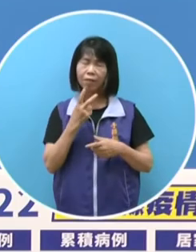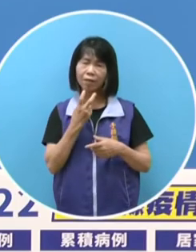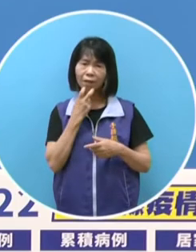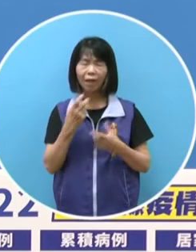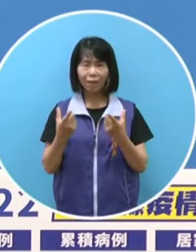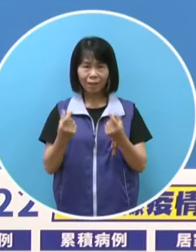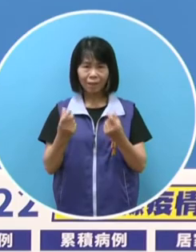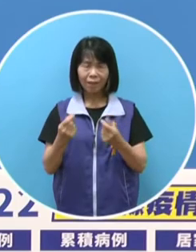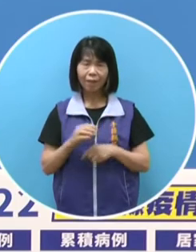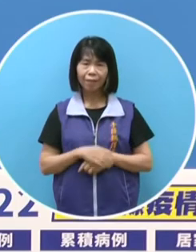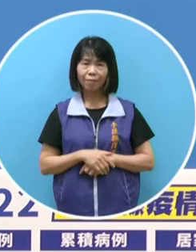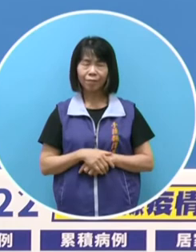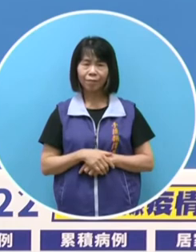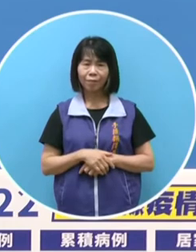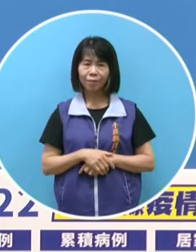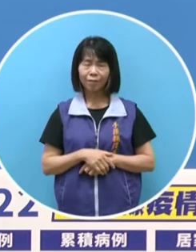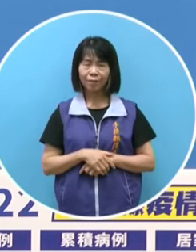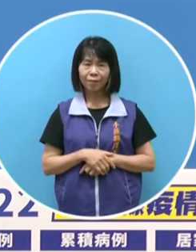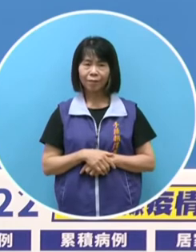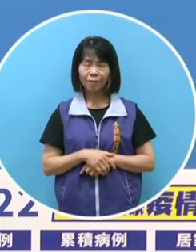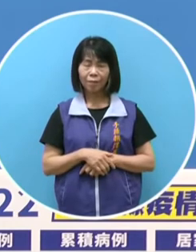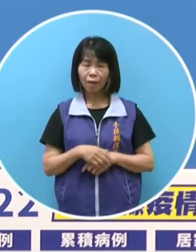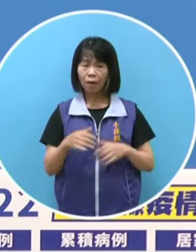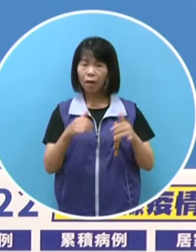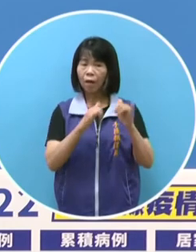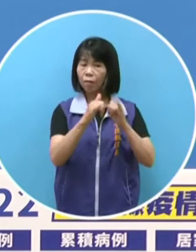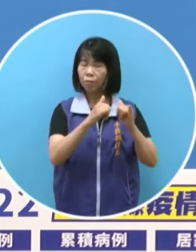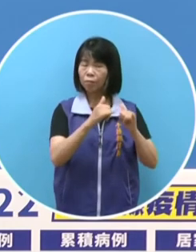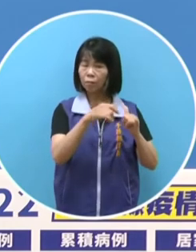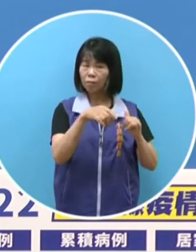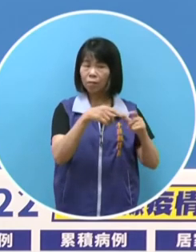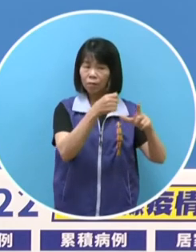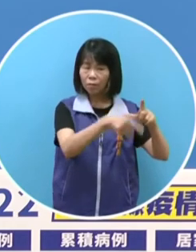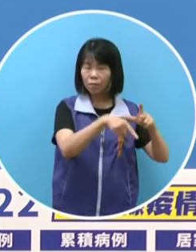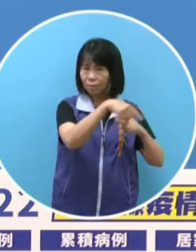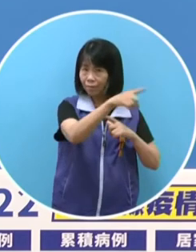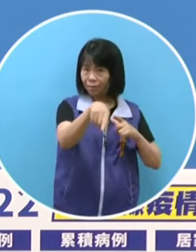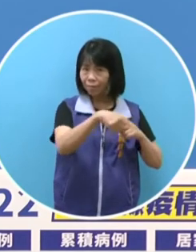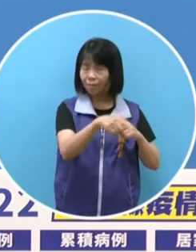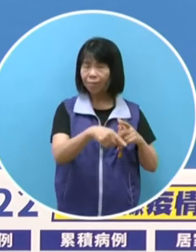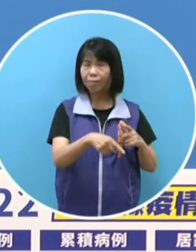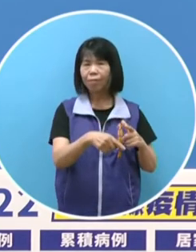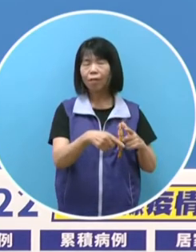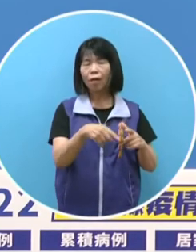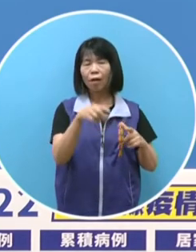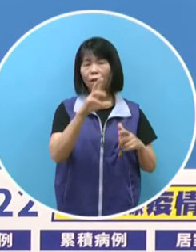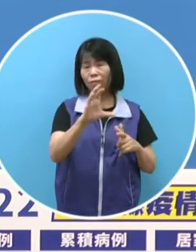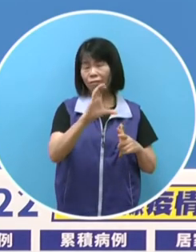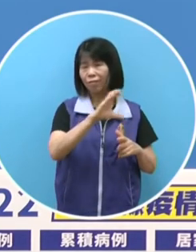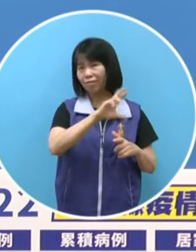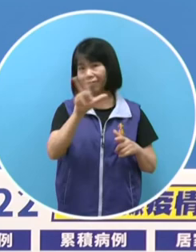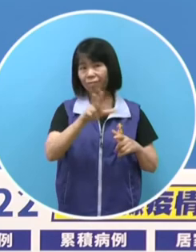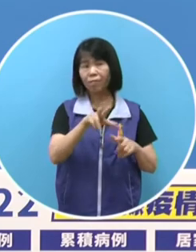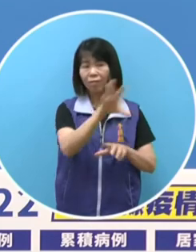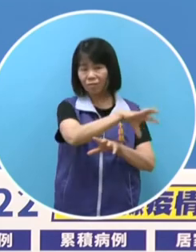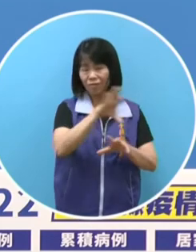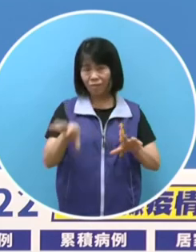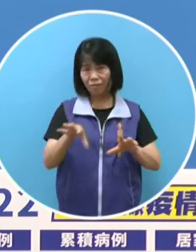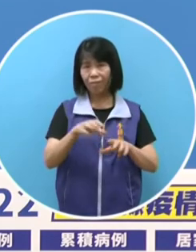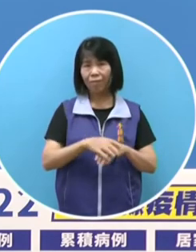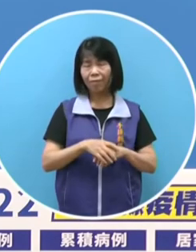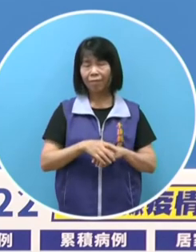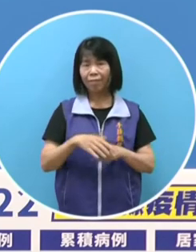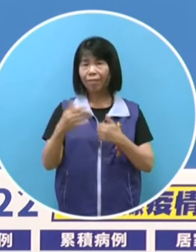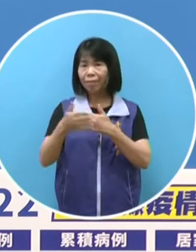以跟我们这民间机构同样的这个方式来并案来处理，